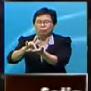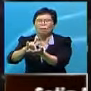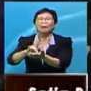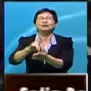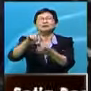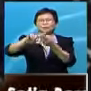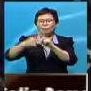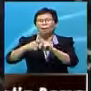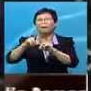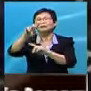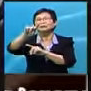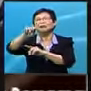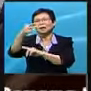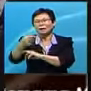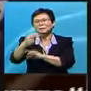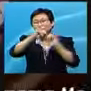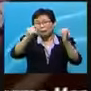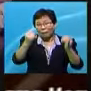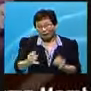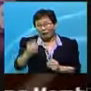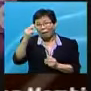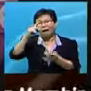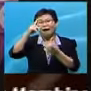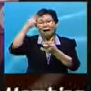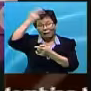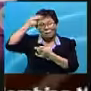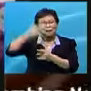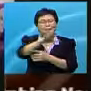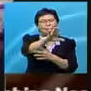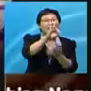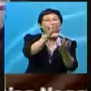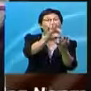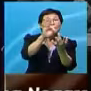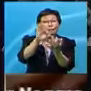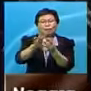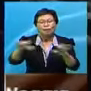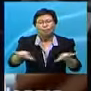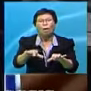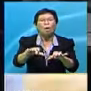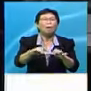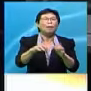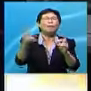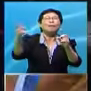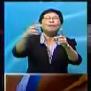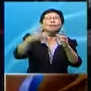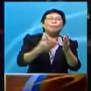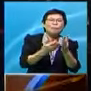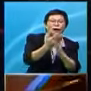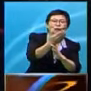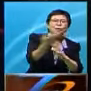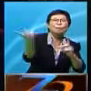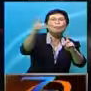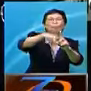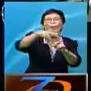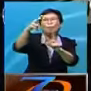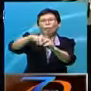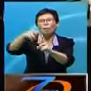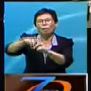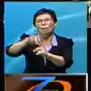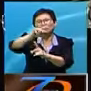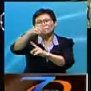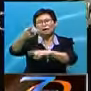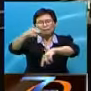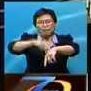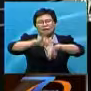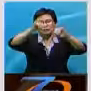terdiri dalam kalangan jemaah haji sendiri dan pemilihan ahli sahabat tabung haji dibuat melalui permohonan yang dibuka oleh TH ketika